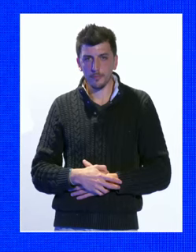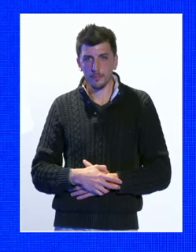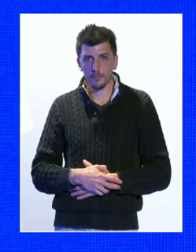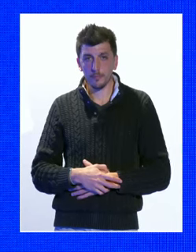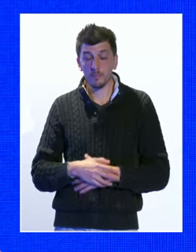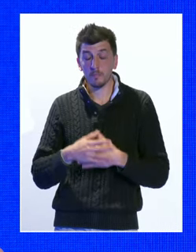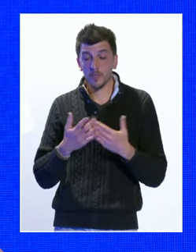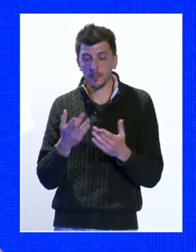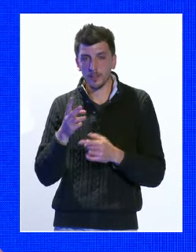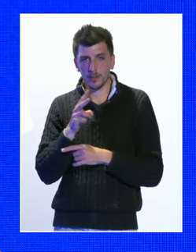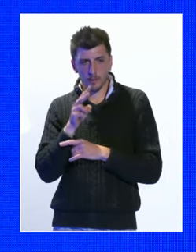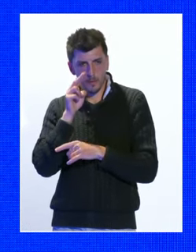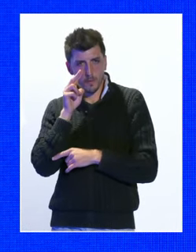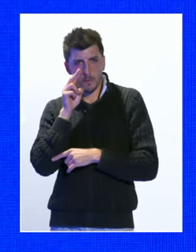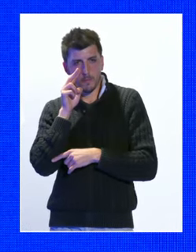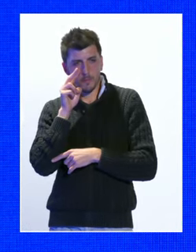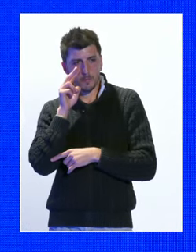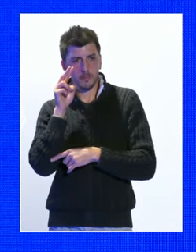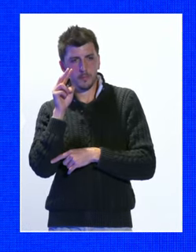il y a là une vision des choses,